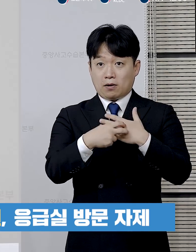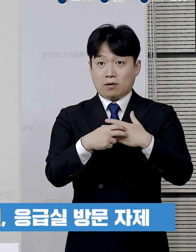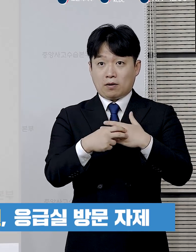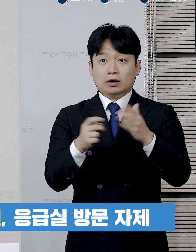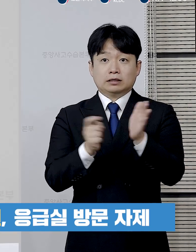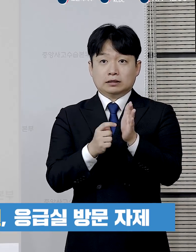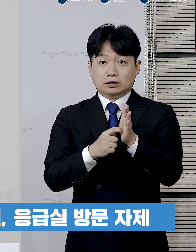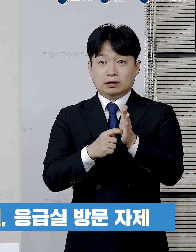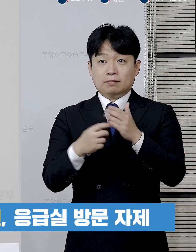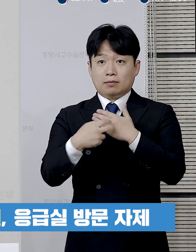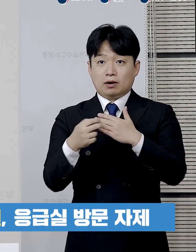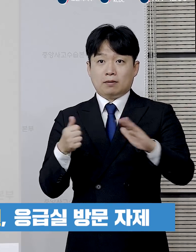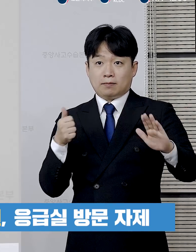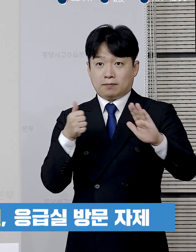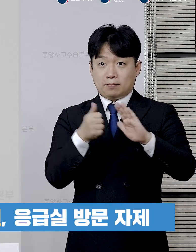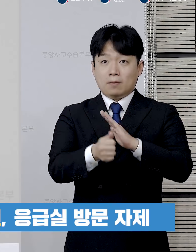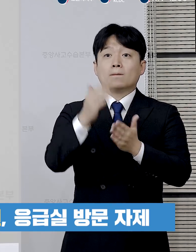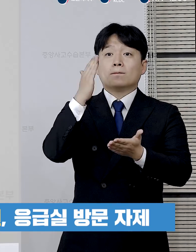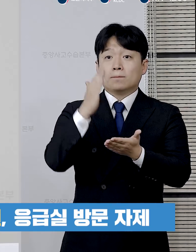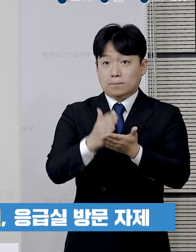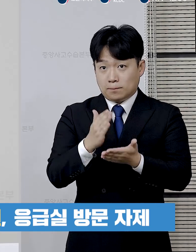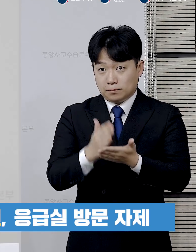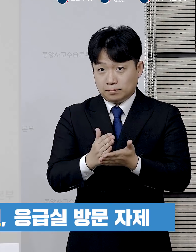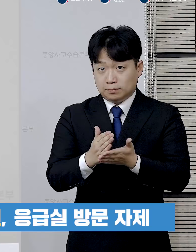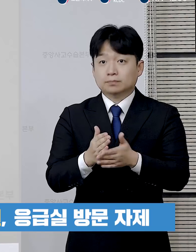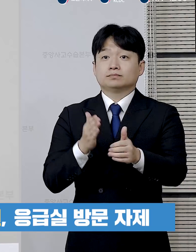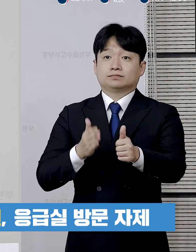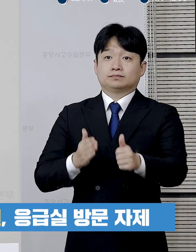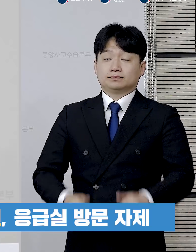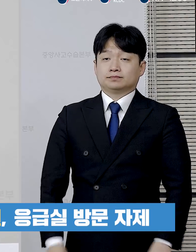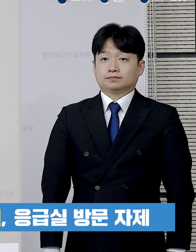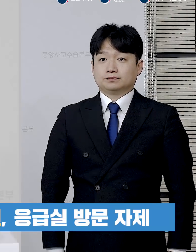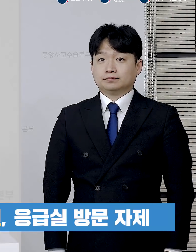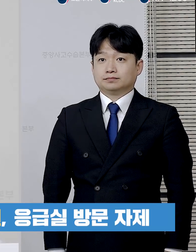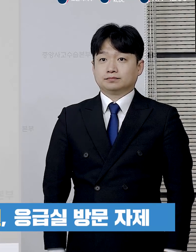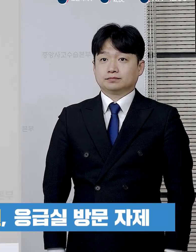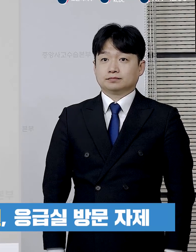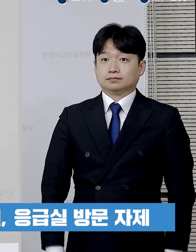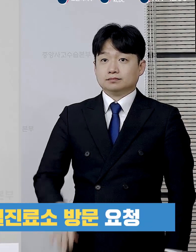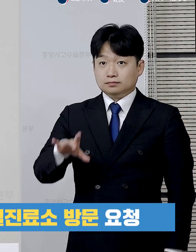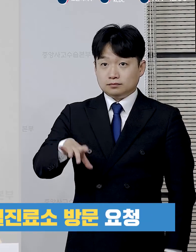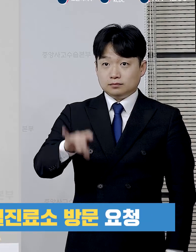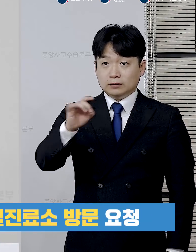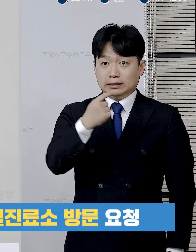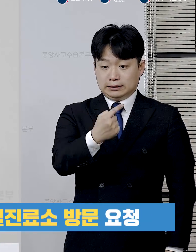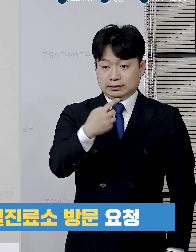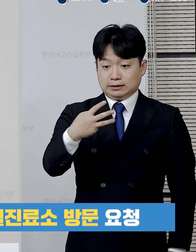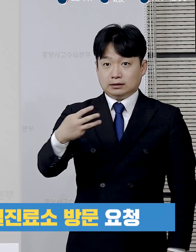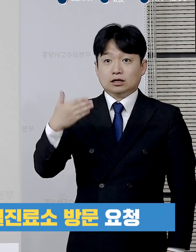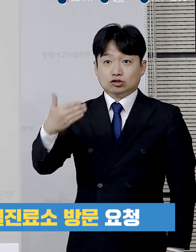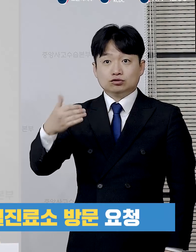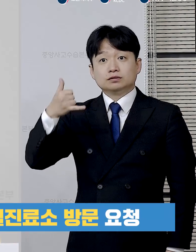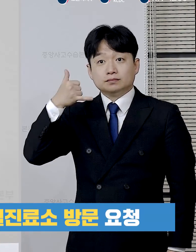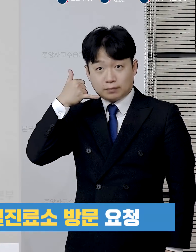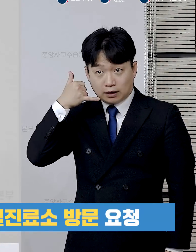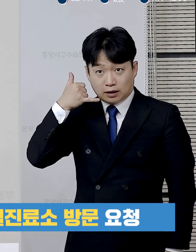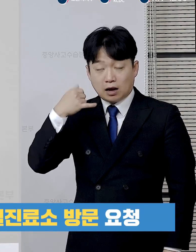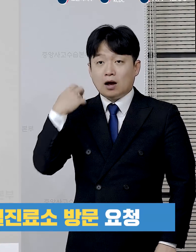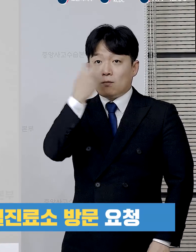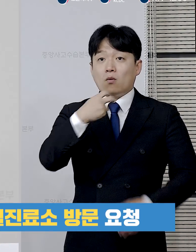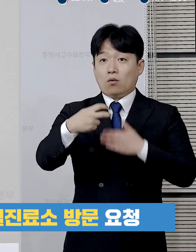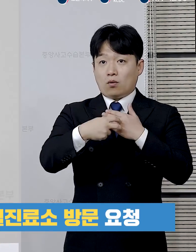병의원이나 응급실을 바로 찾아가지 마실 것을 당부드립니다. 우선 1339